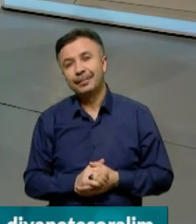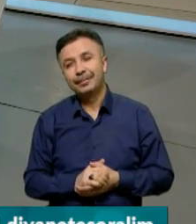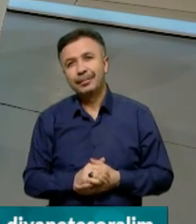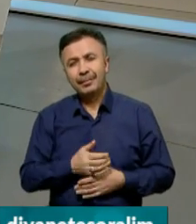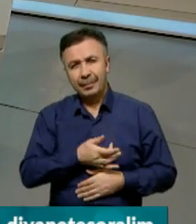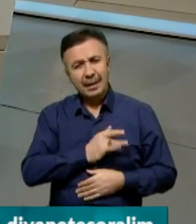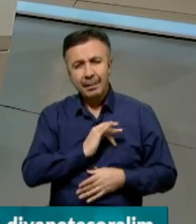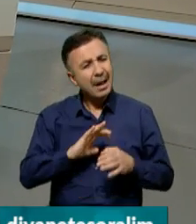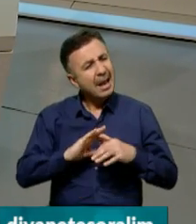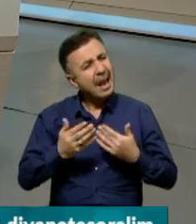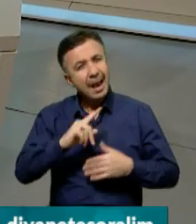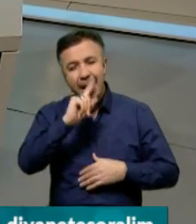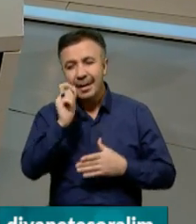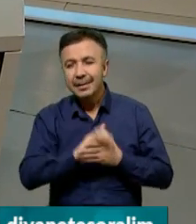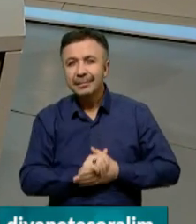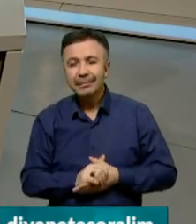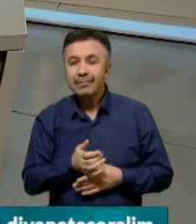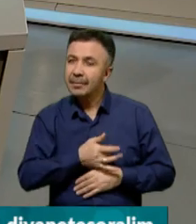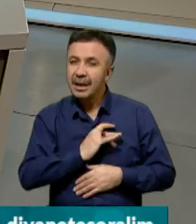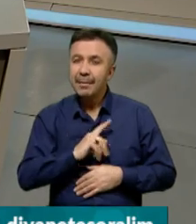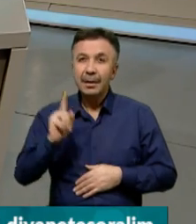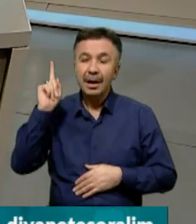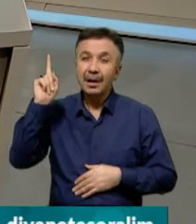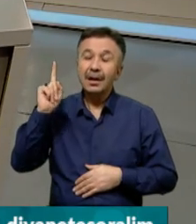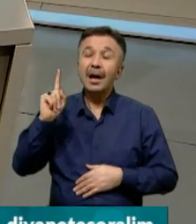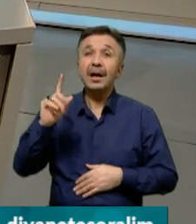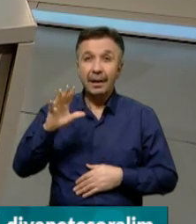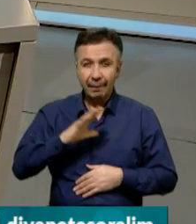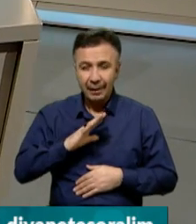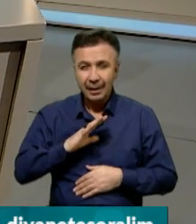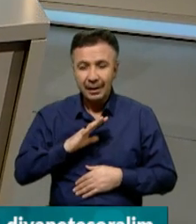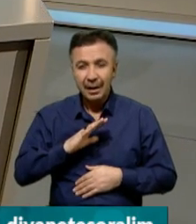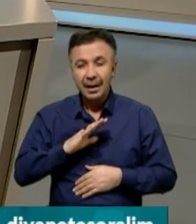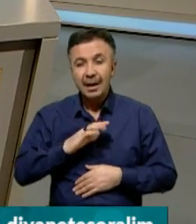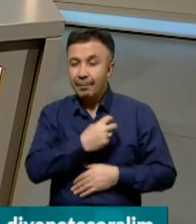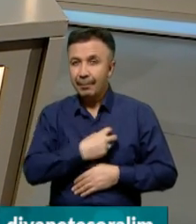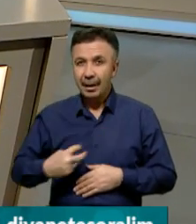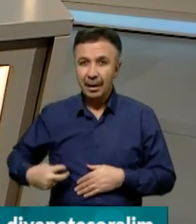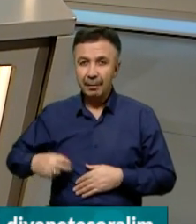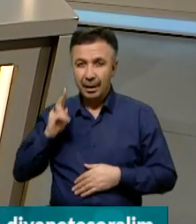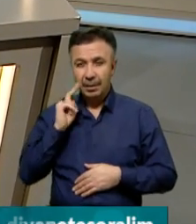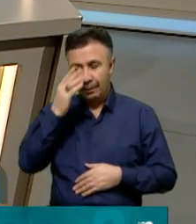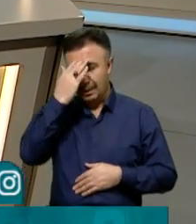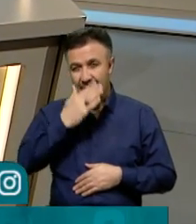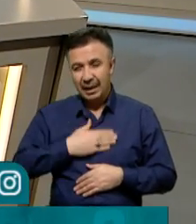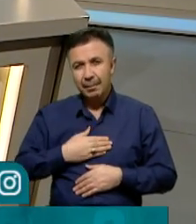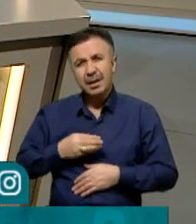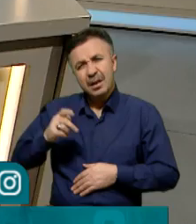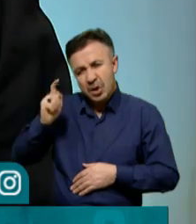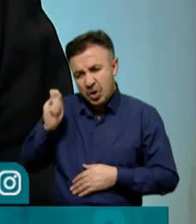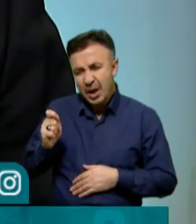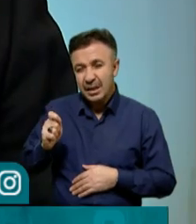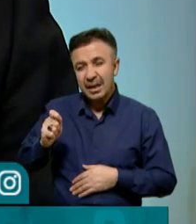İman nedir? İman, Allah'ın varlığına, Peygamber aleyhissalatü vesselam Efendimizin hak peygamber